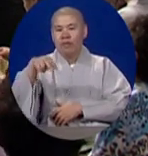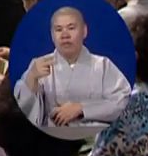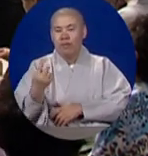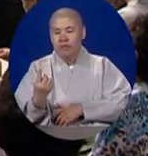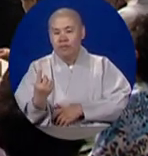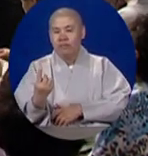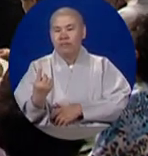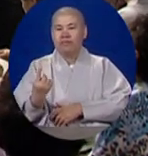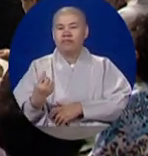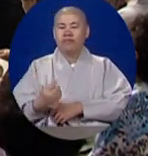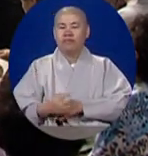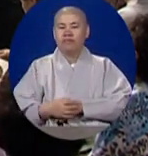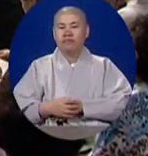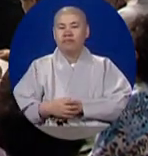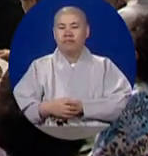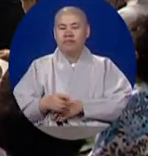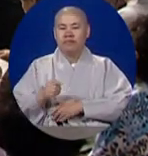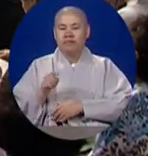그